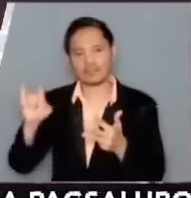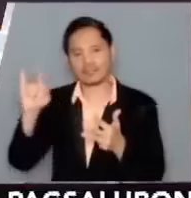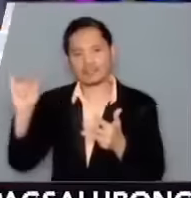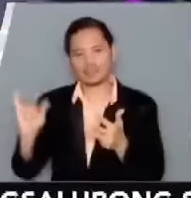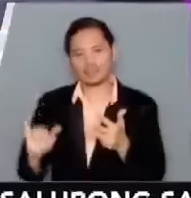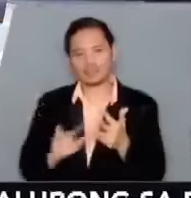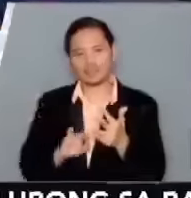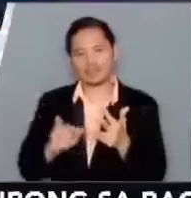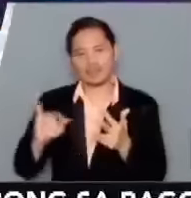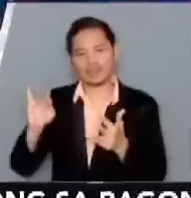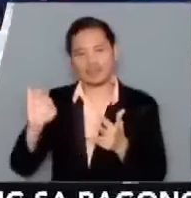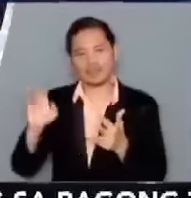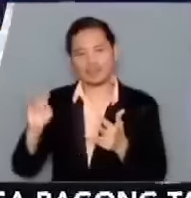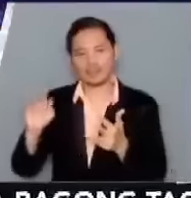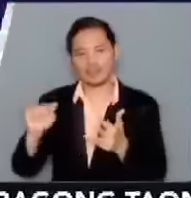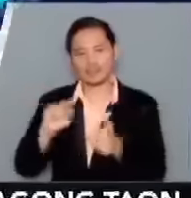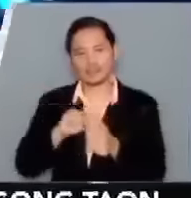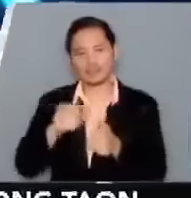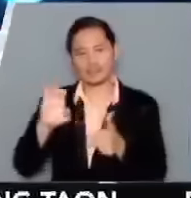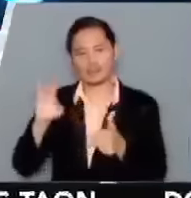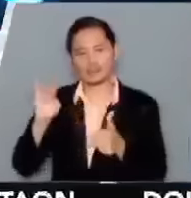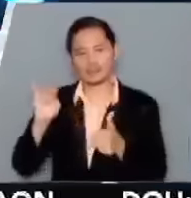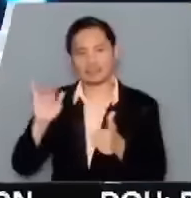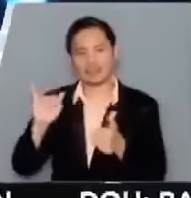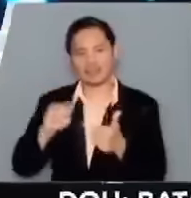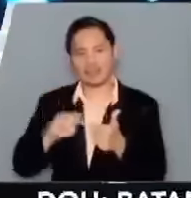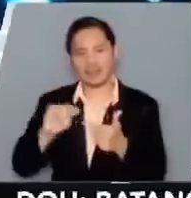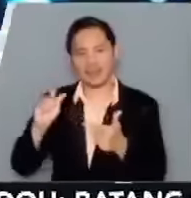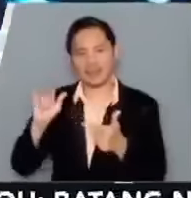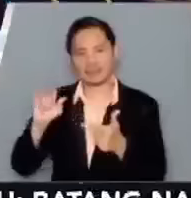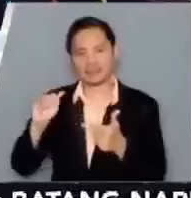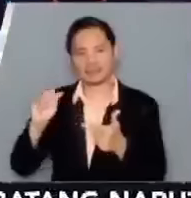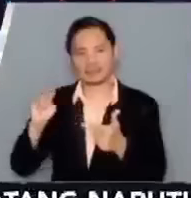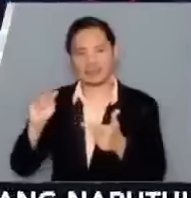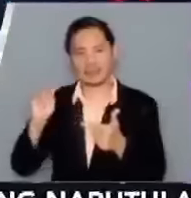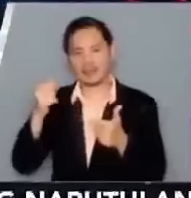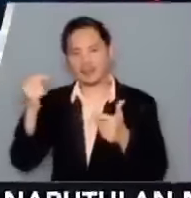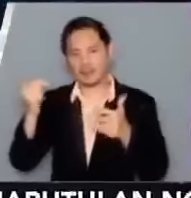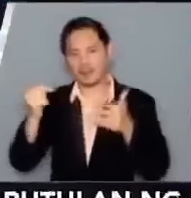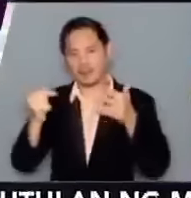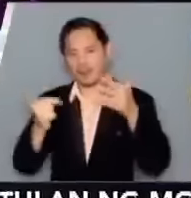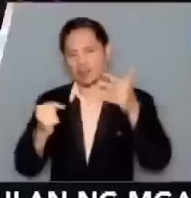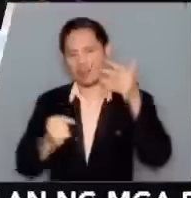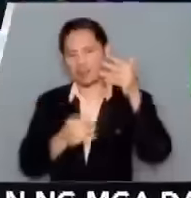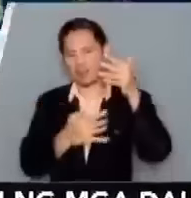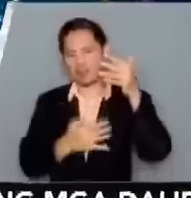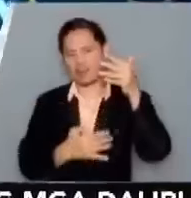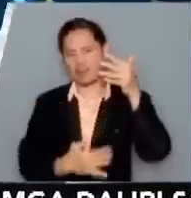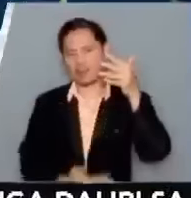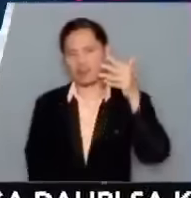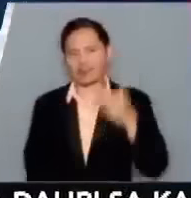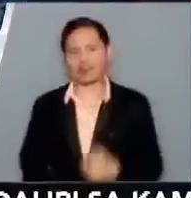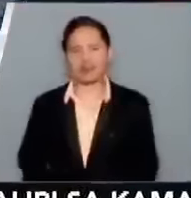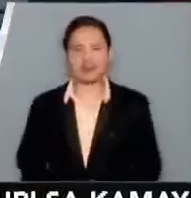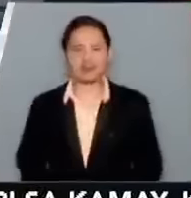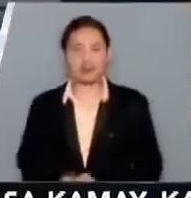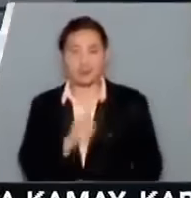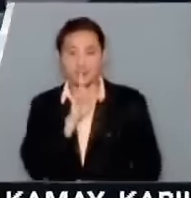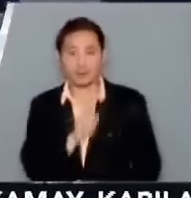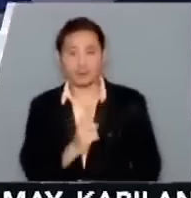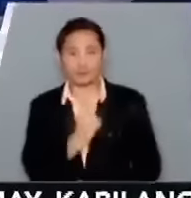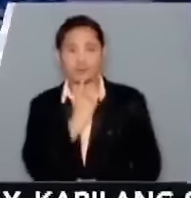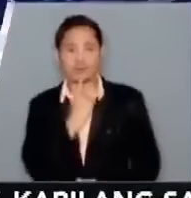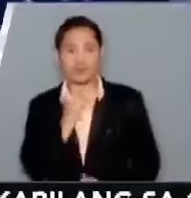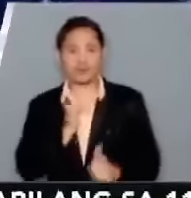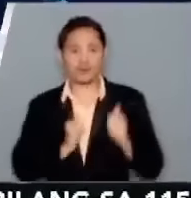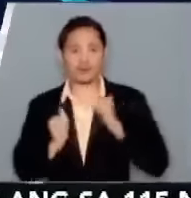Bautista, Sofia Pablo at Allen Ansay at marami pang iba. Ayon sa kanila, na-miss nila ang pagpe-perform sa GMA New